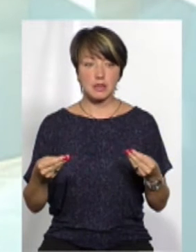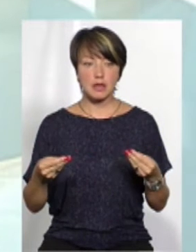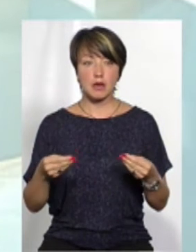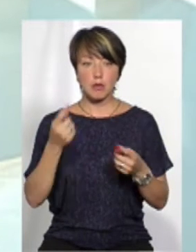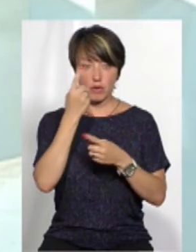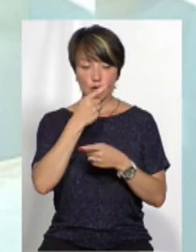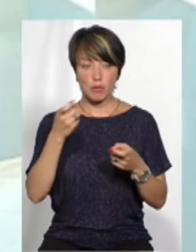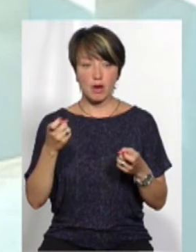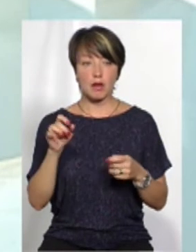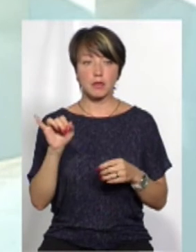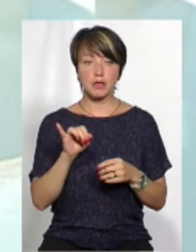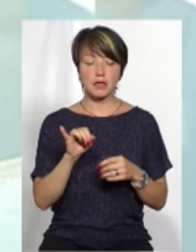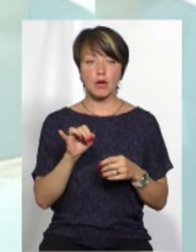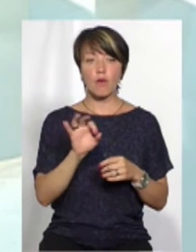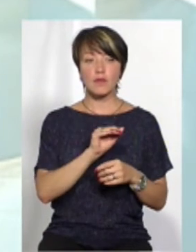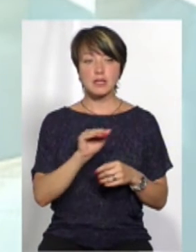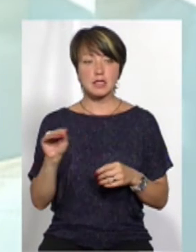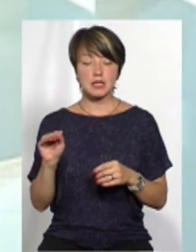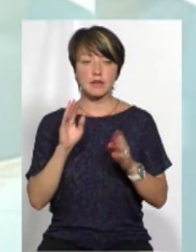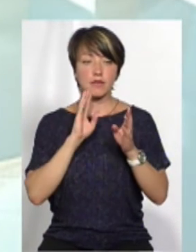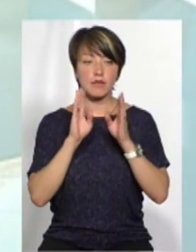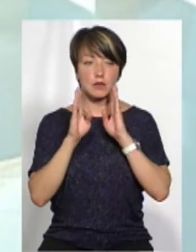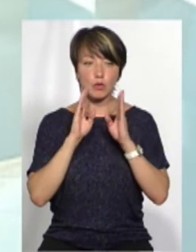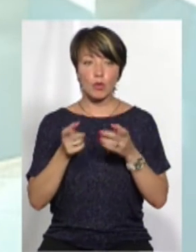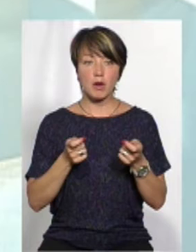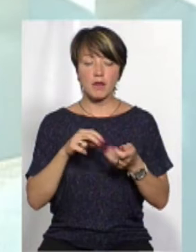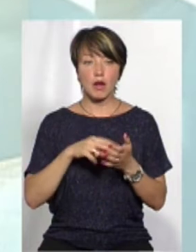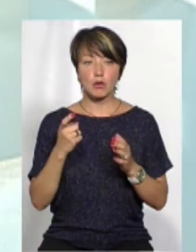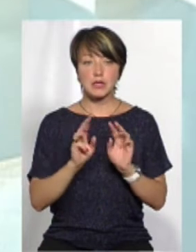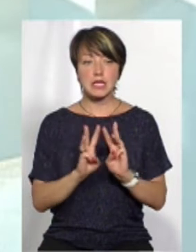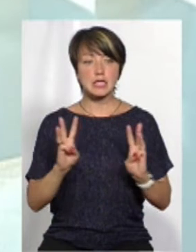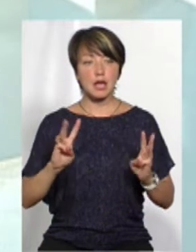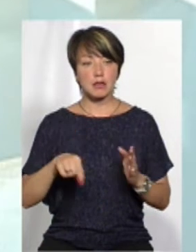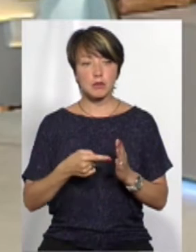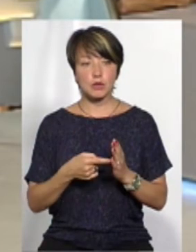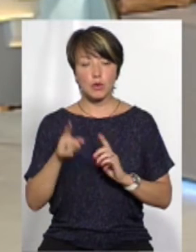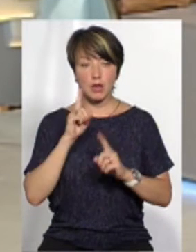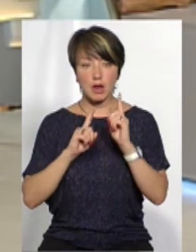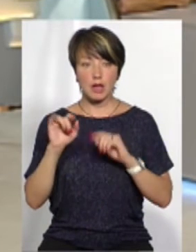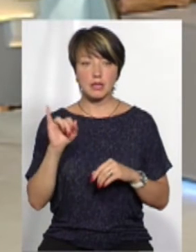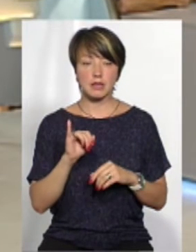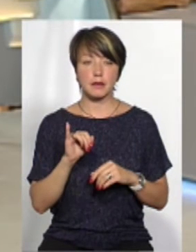про це повідомляємо і в офіційній сторінці Facebook управління економіки, на сайті міської ради. І